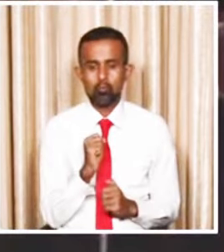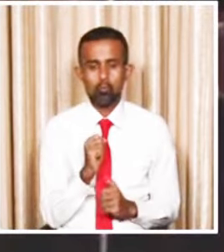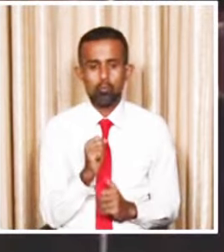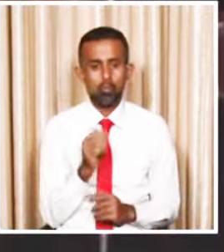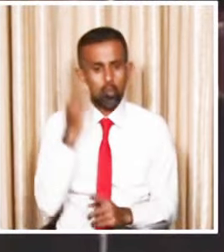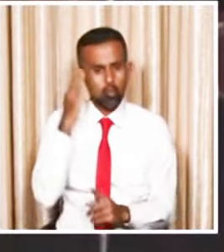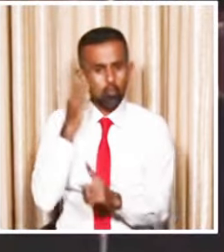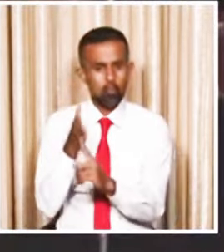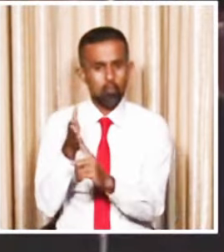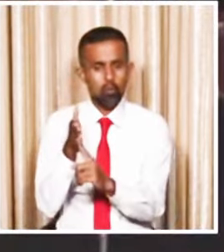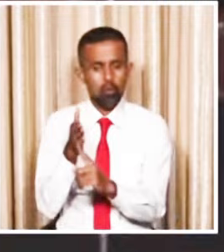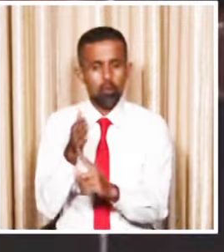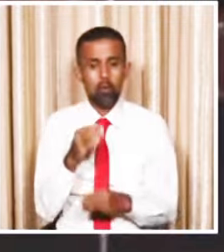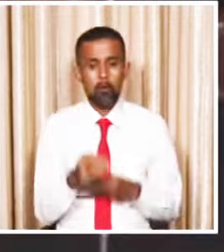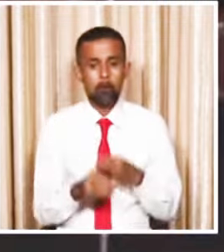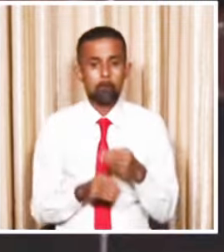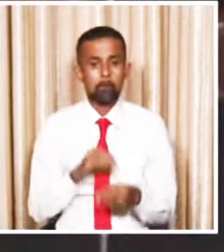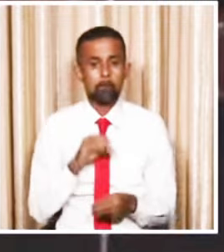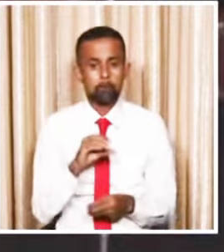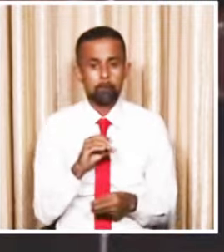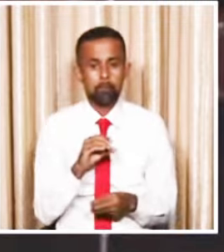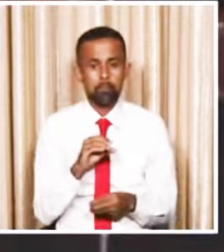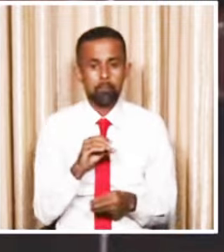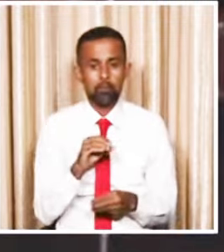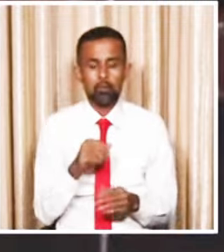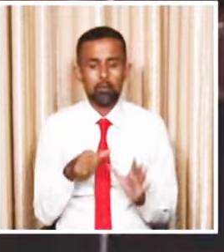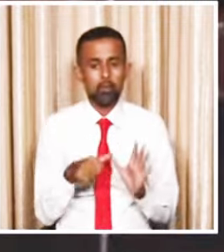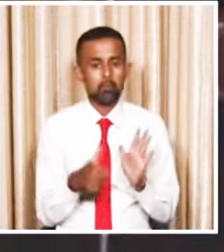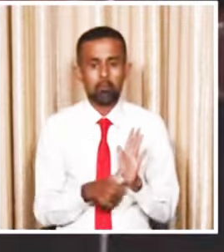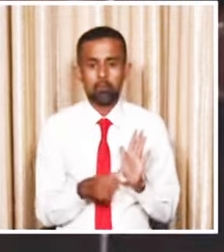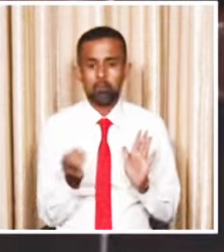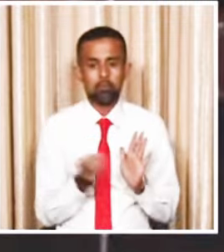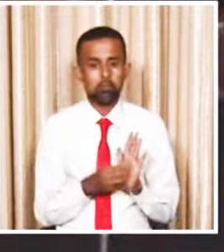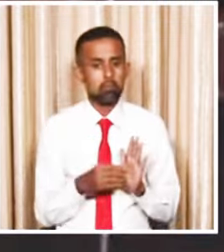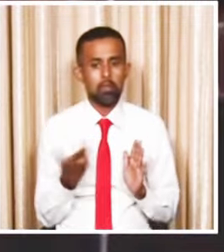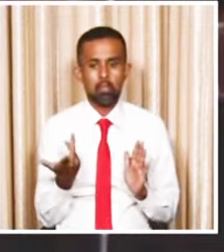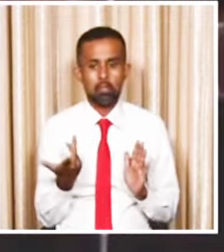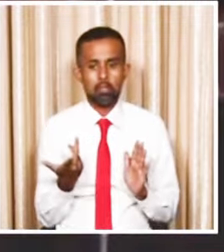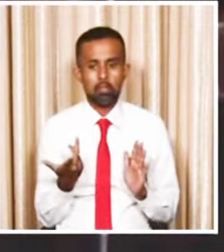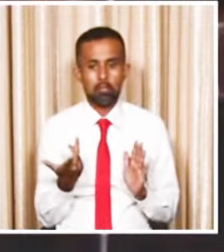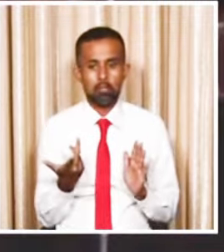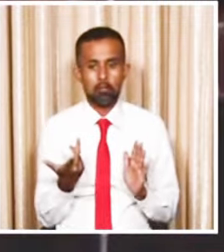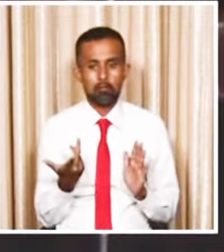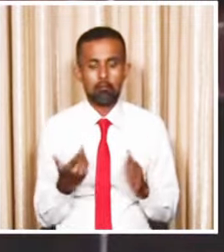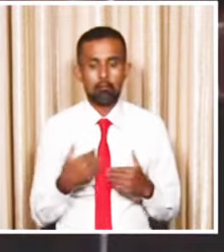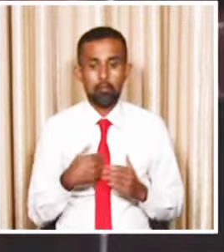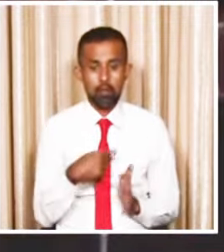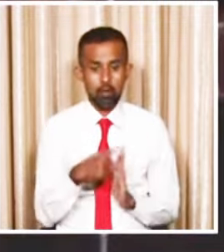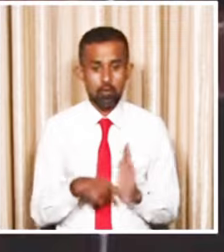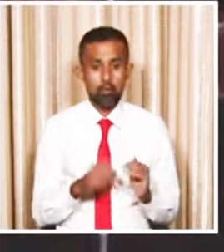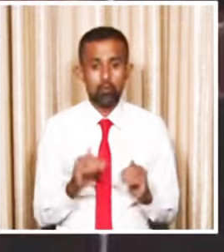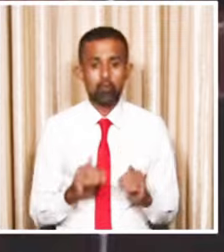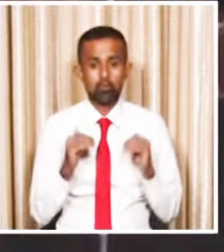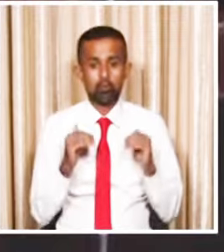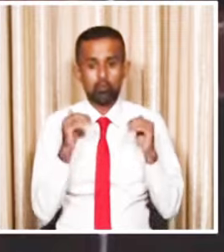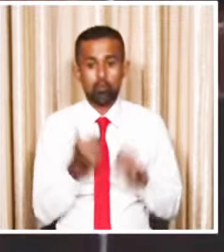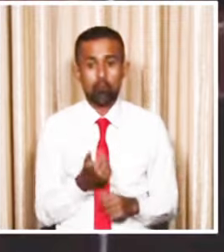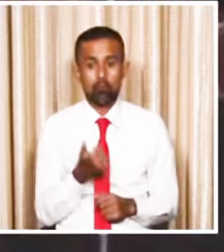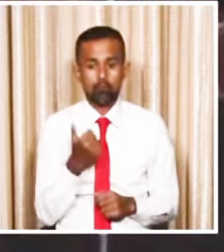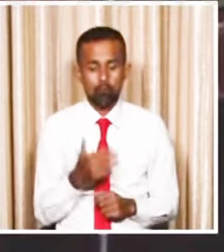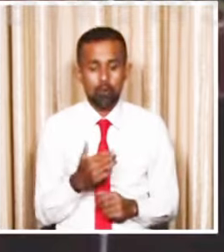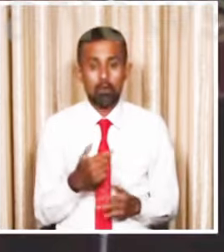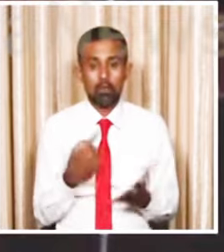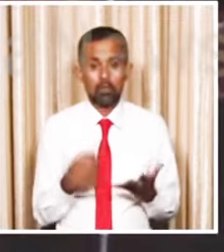వల్టది అపి మానవ ప్రాగ్ధని యముకరణ ఉనికిన కారణే మీ పనతి సకచ్చవెనినే ఇవగేమ అపే రట సంవర్ధన కిరిమి అత్యవశ్యం